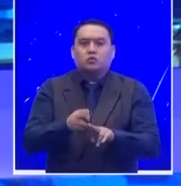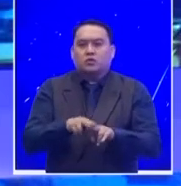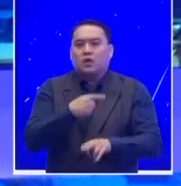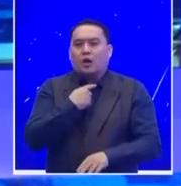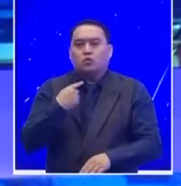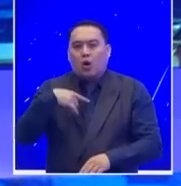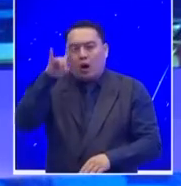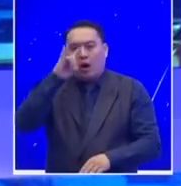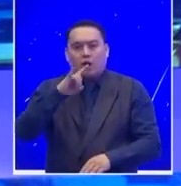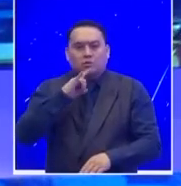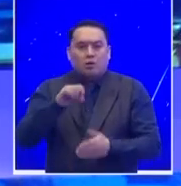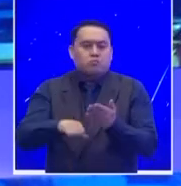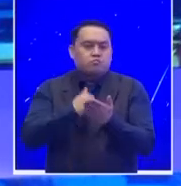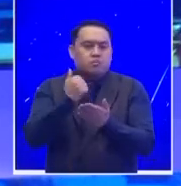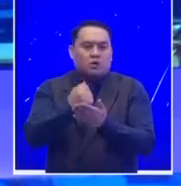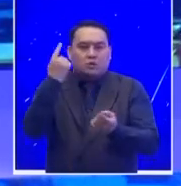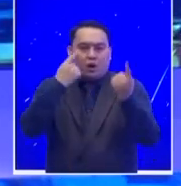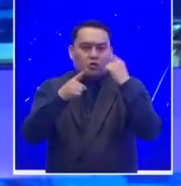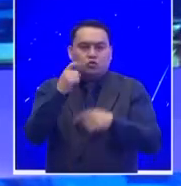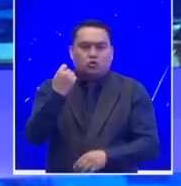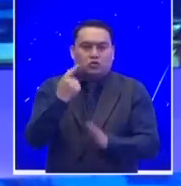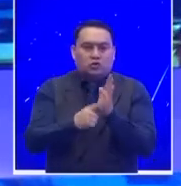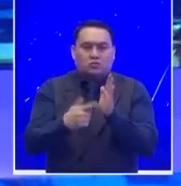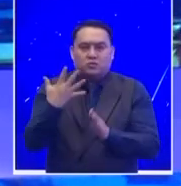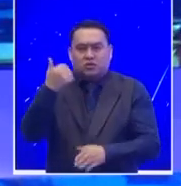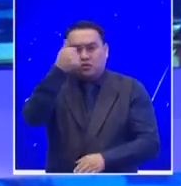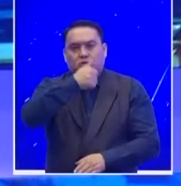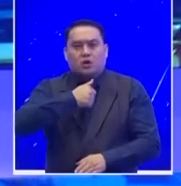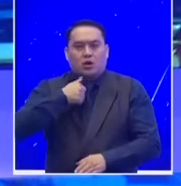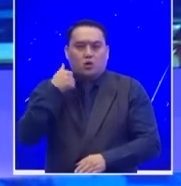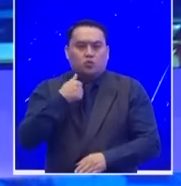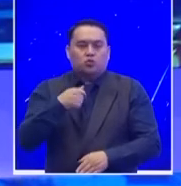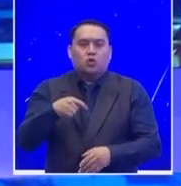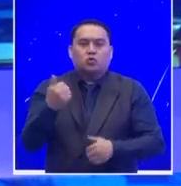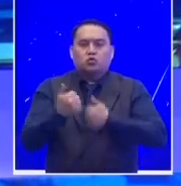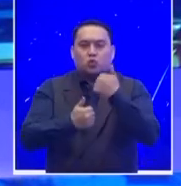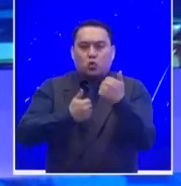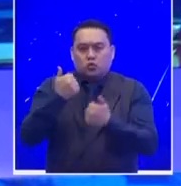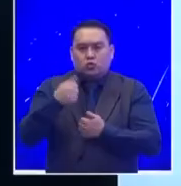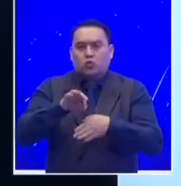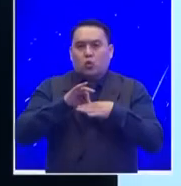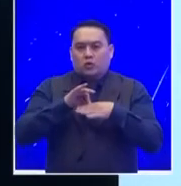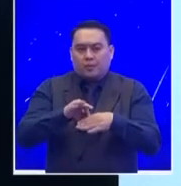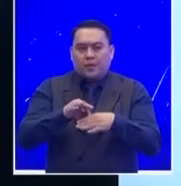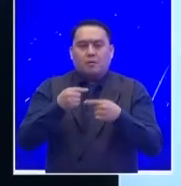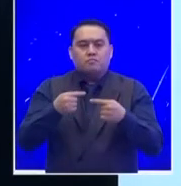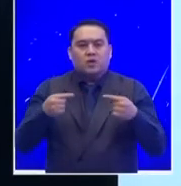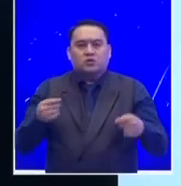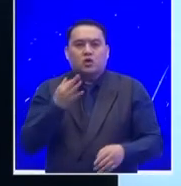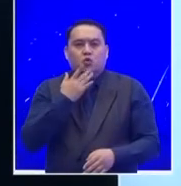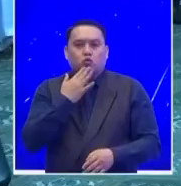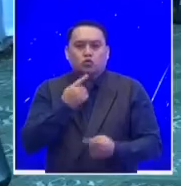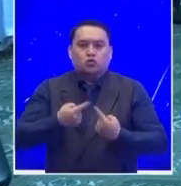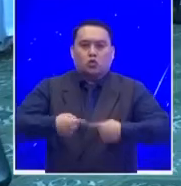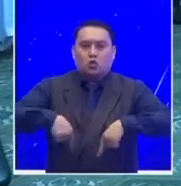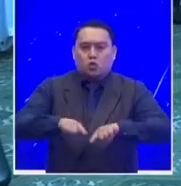Талдықорғанда қазақтың бас ақынының 175 жылдық мерейтойы аясында көркемсөз оқу сайысы өтті. Өзге ұлт өкілдері арасында